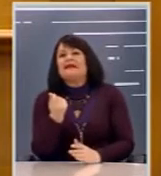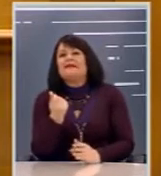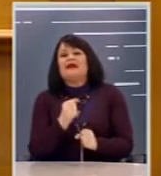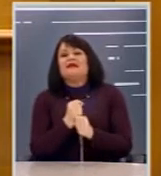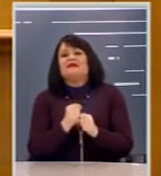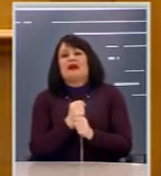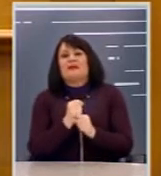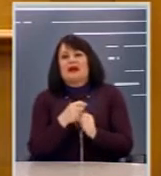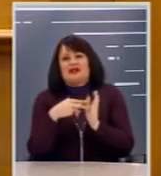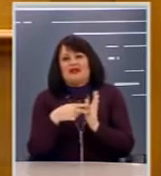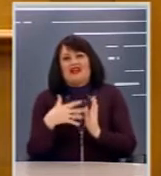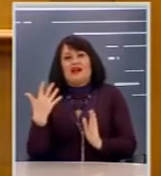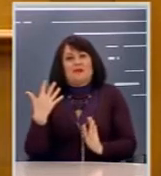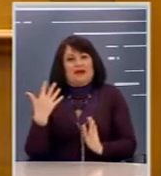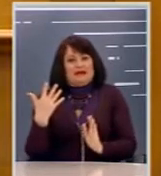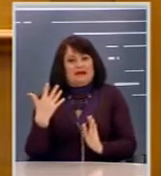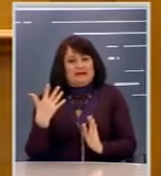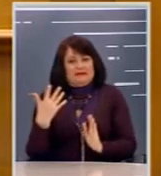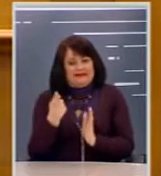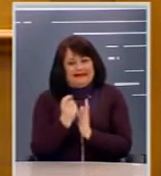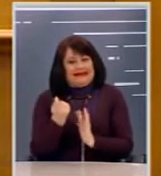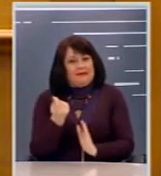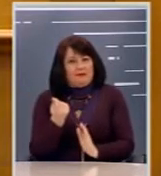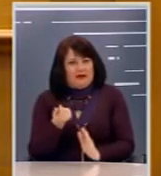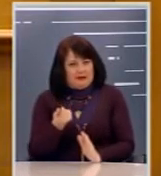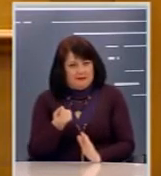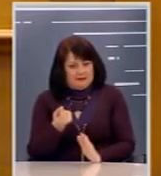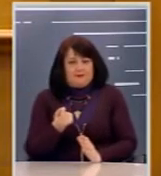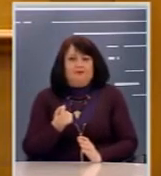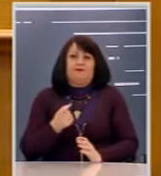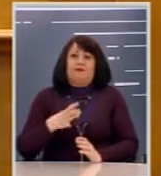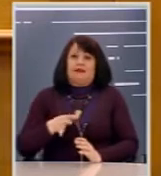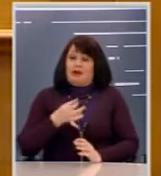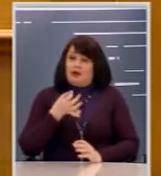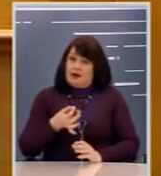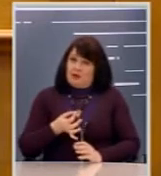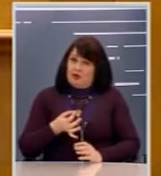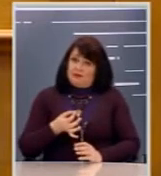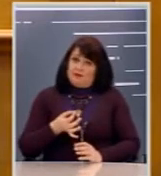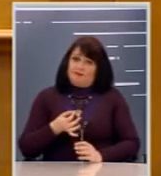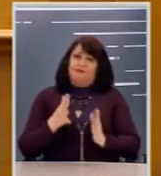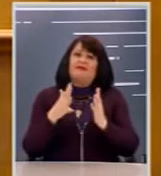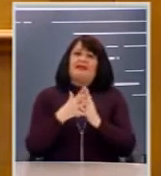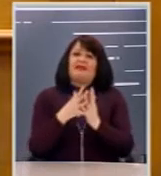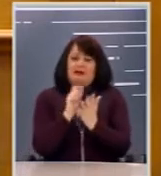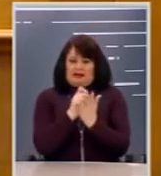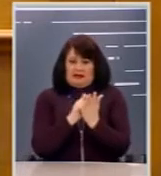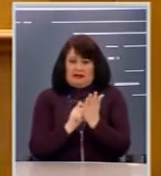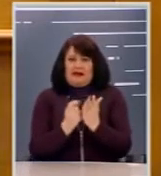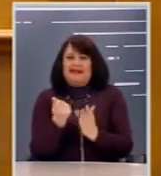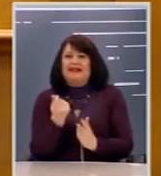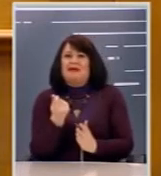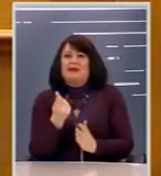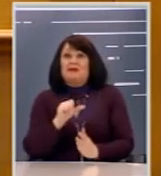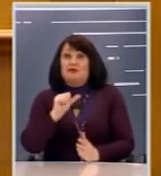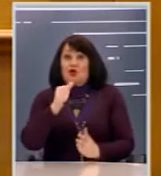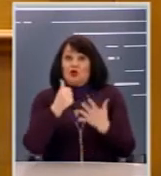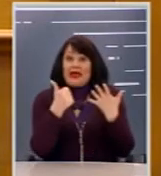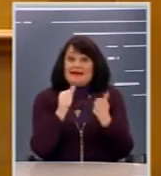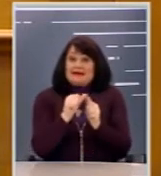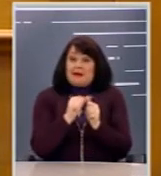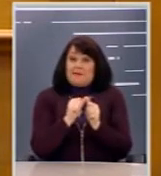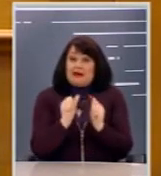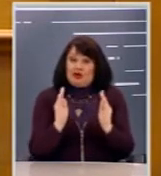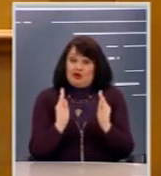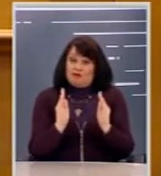φαρμάκων του 2015, θέλω να πω το εξής. Το δελτίο τιμών του πρώτου εξαμήνου δεν